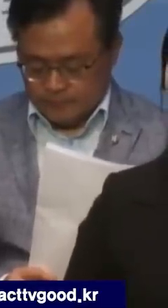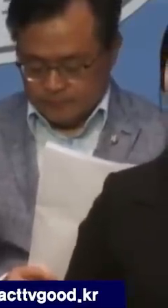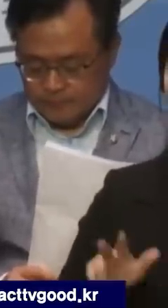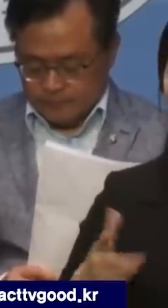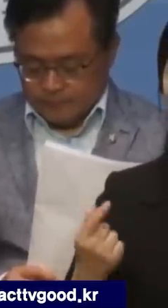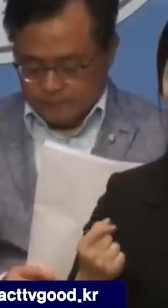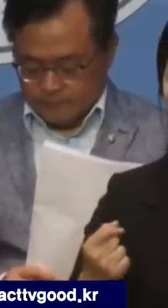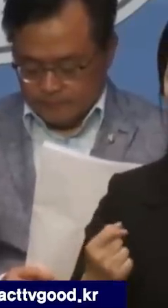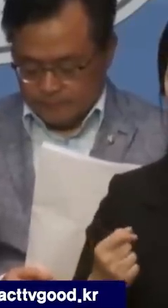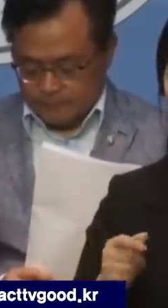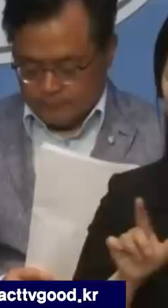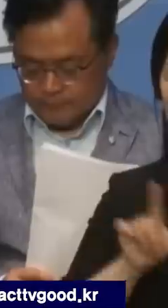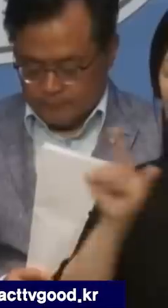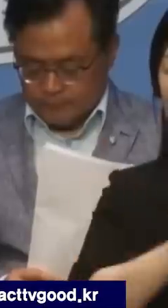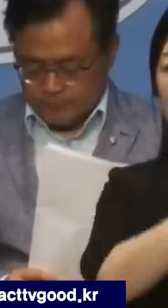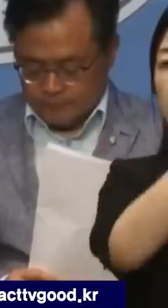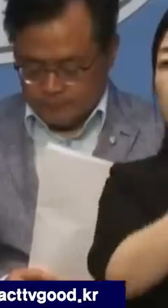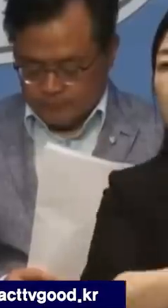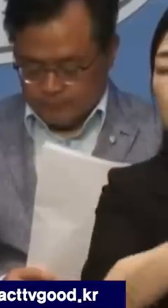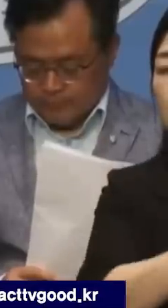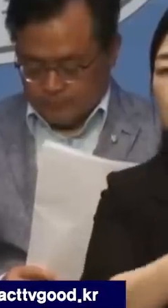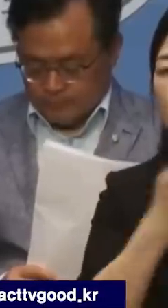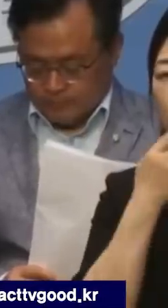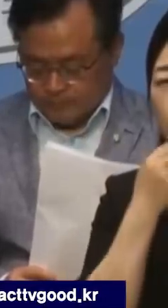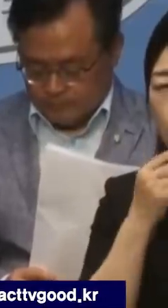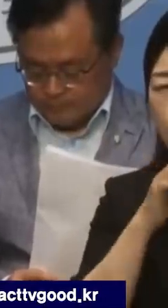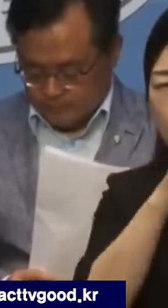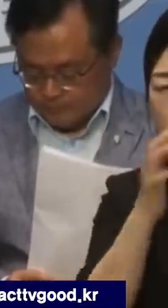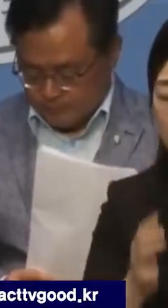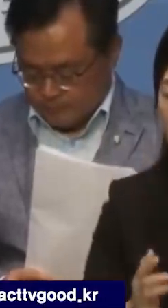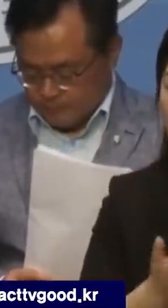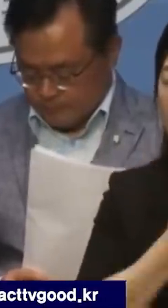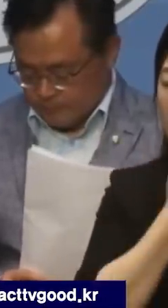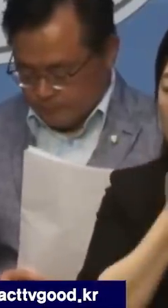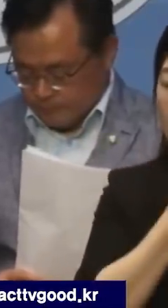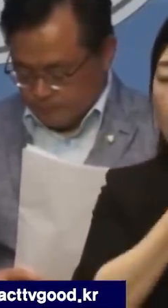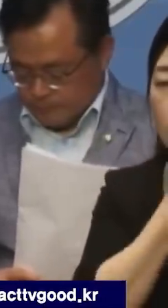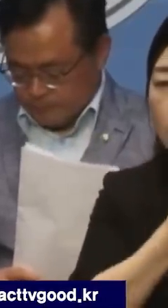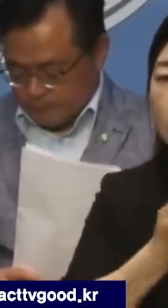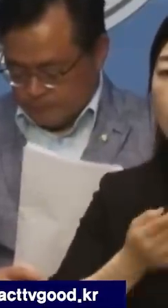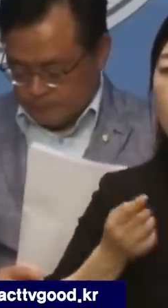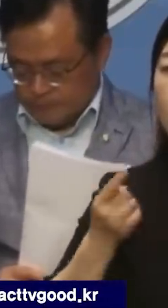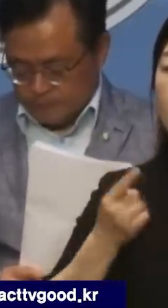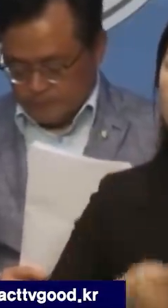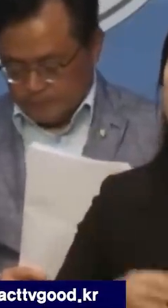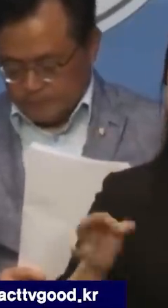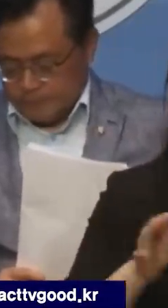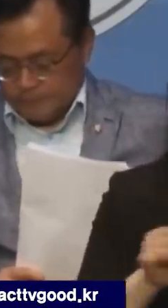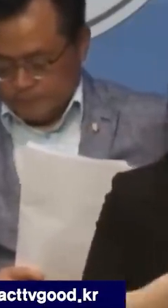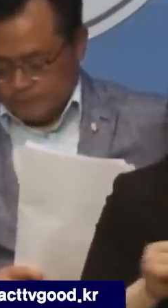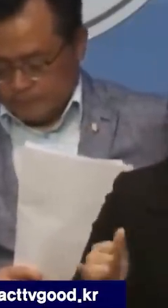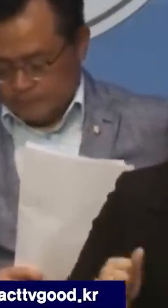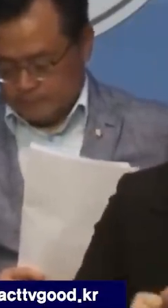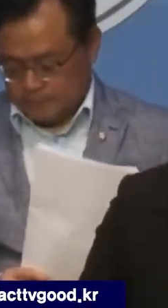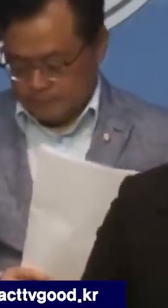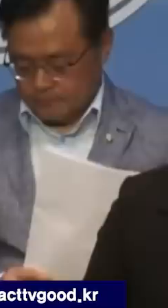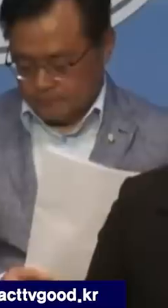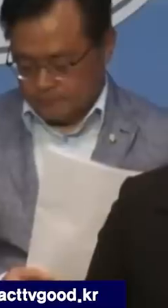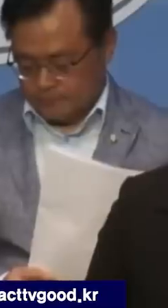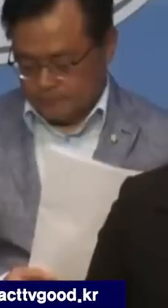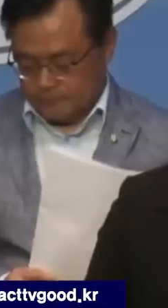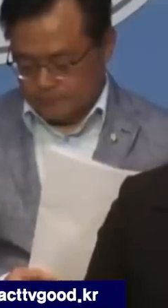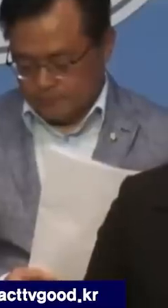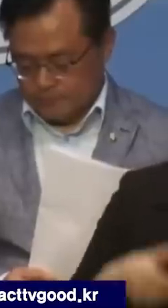이런 이상 기후 때문에 비닐 썩지 않는 비닐 한 장이라도 아껴보겠다고 상인들이 그릇